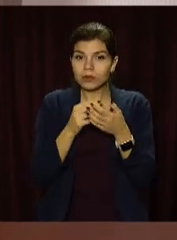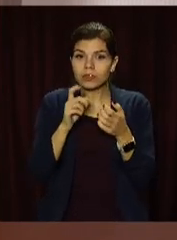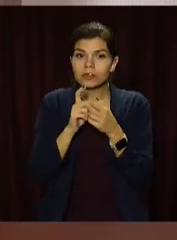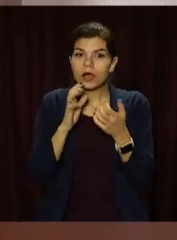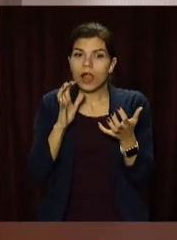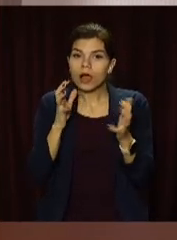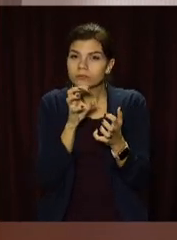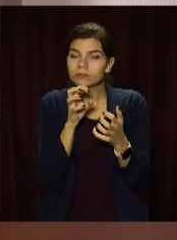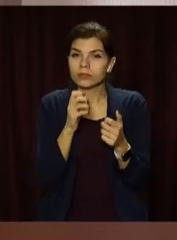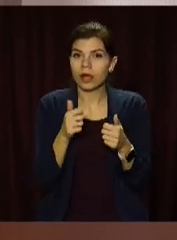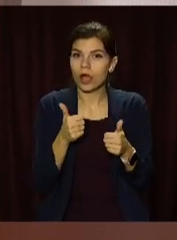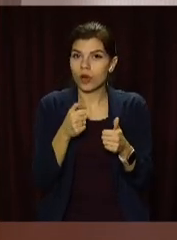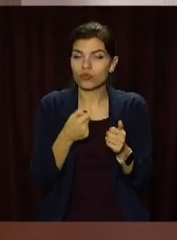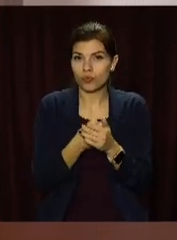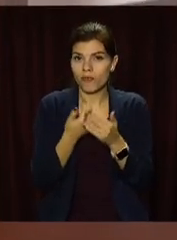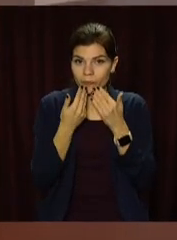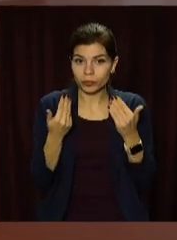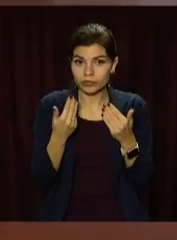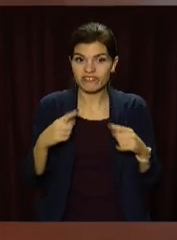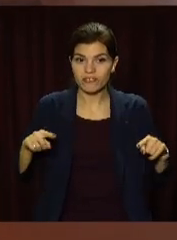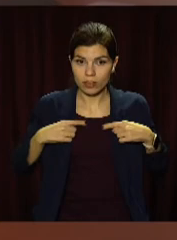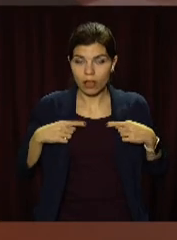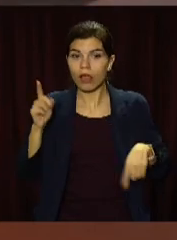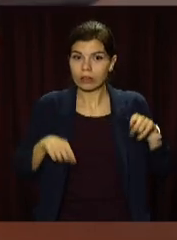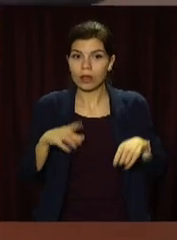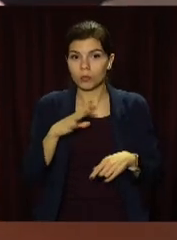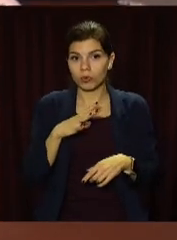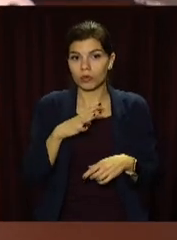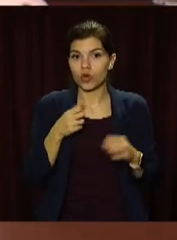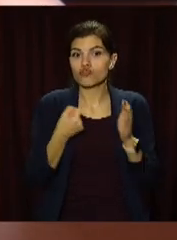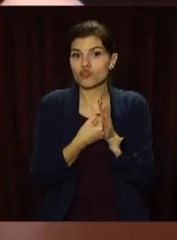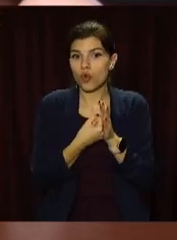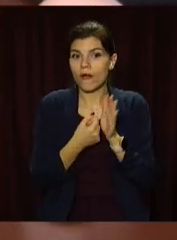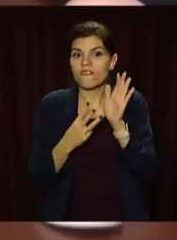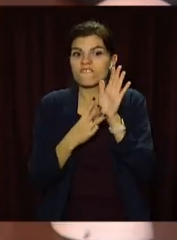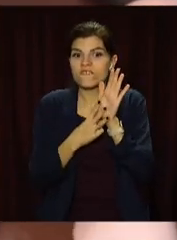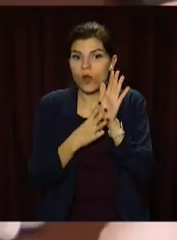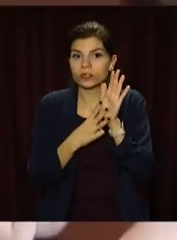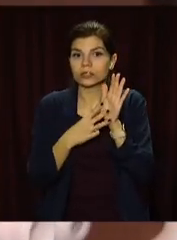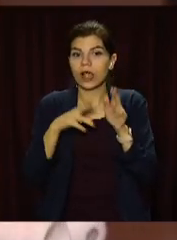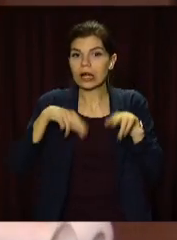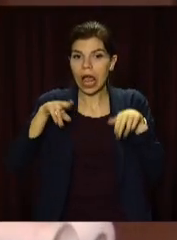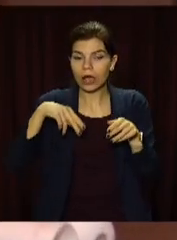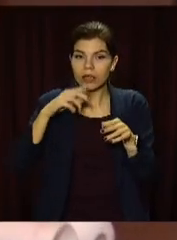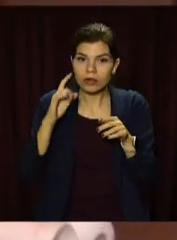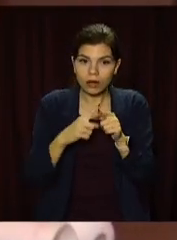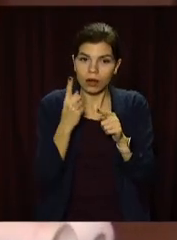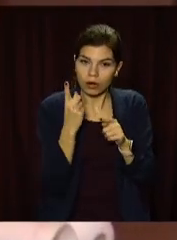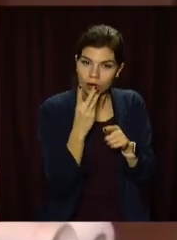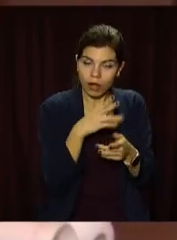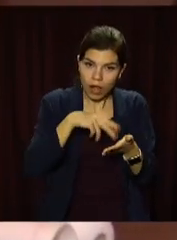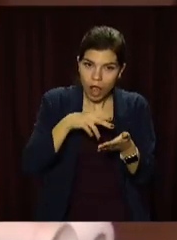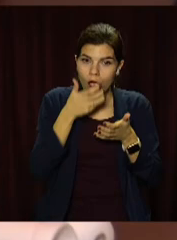роспись до финального этапа, иногда уходит до 8 красочных обжигов. То есть это такие